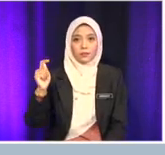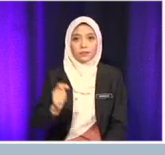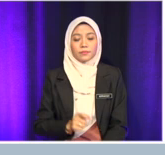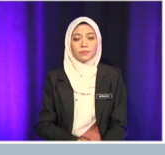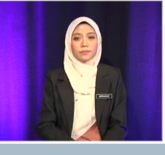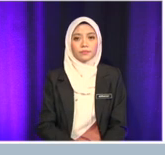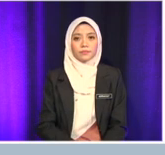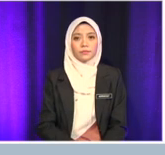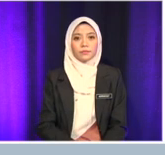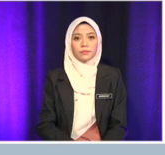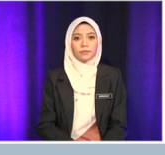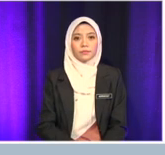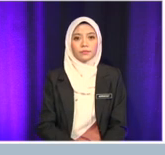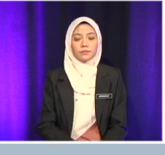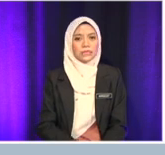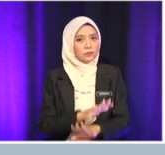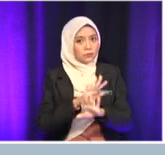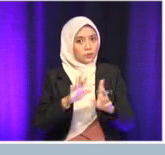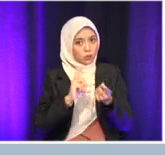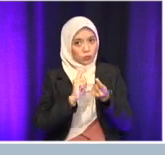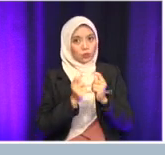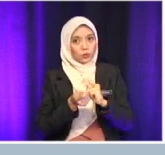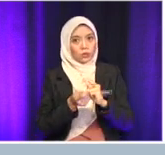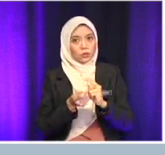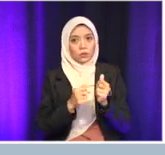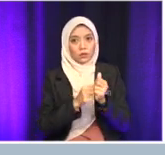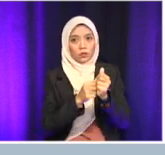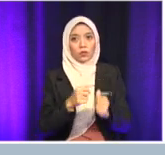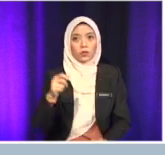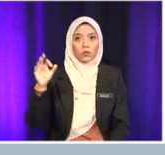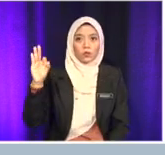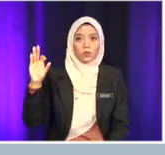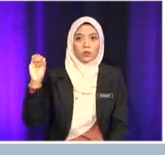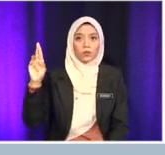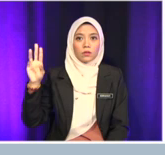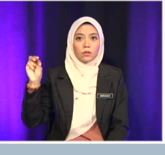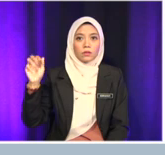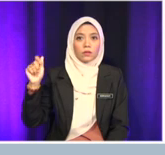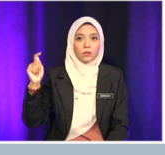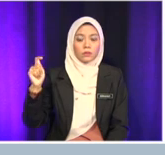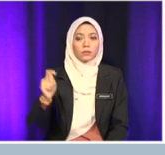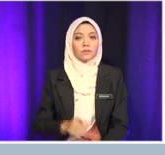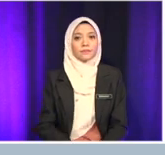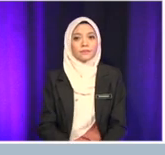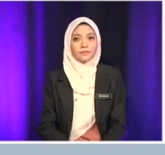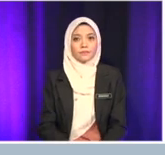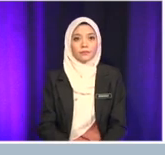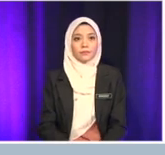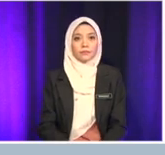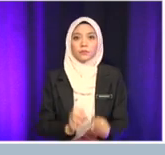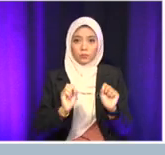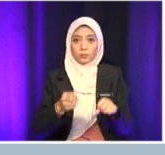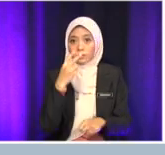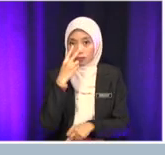kena pastikan yang ini jangan tertukar luas yang diberi ini image atau objek nah tahu Kak mana kita tengok pada